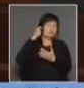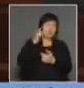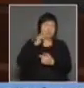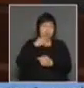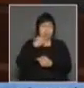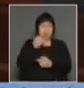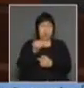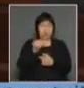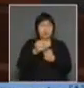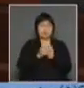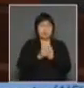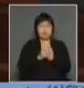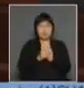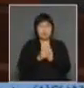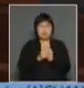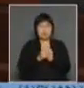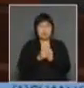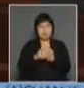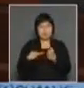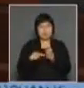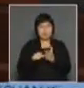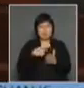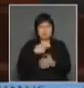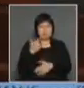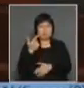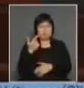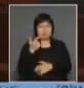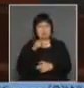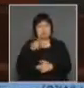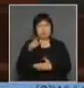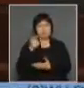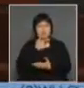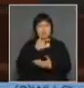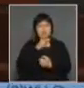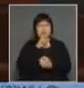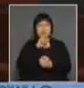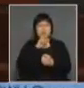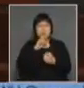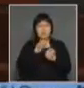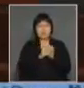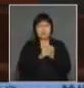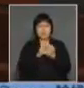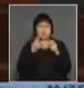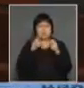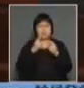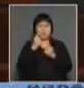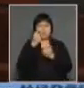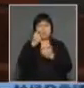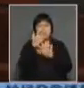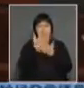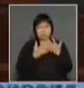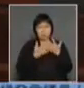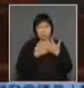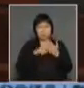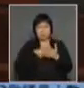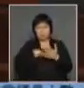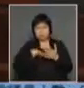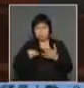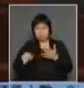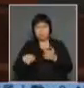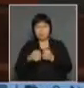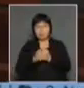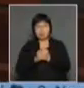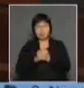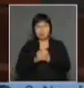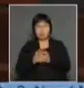咧，係最令我反感嘅咧，就係有一樣叫做網上人肉起底。主席，其實就呢個人肉起